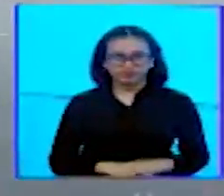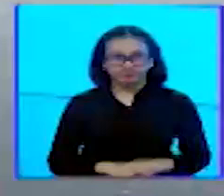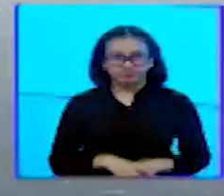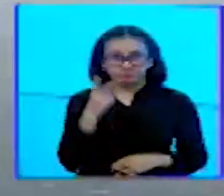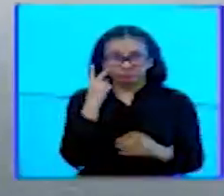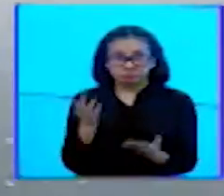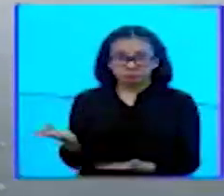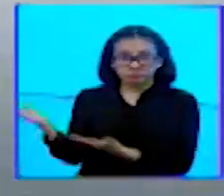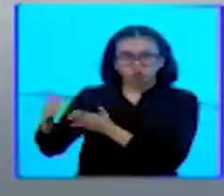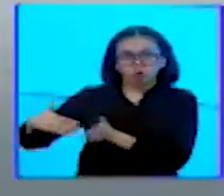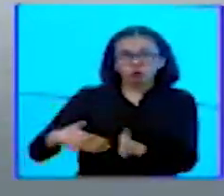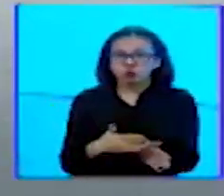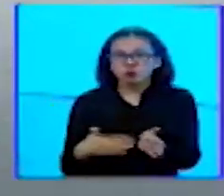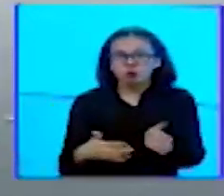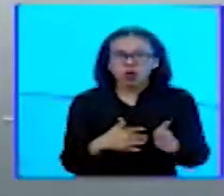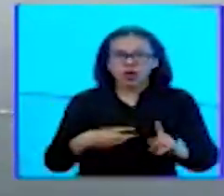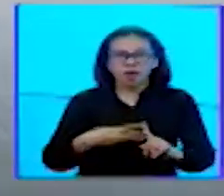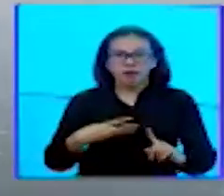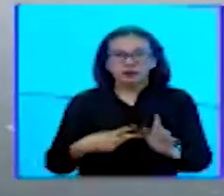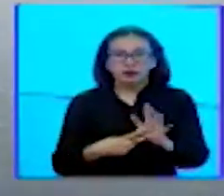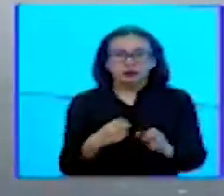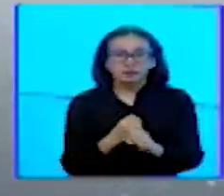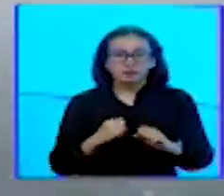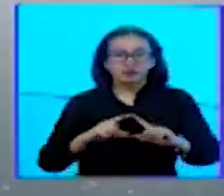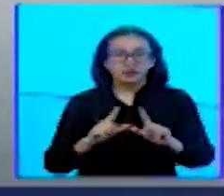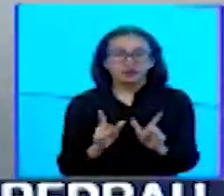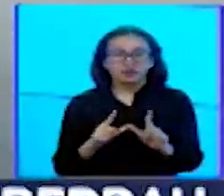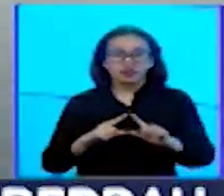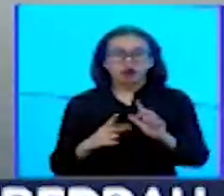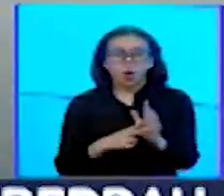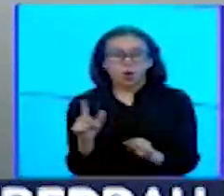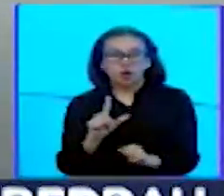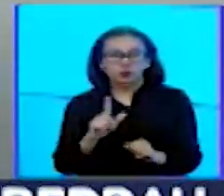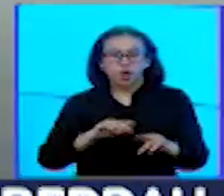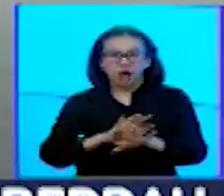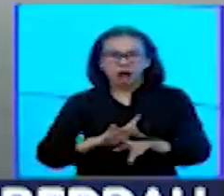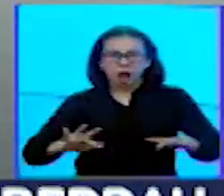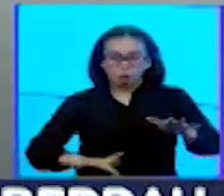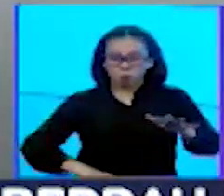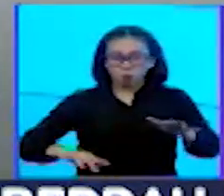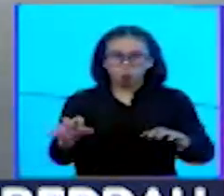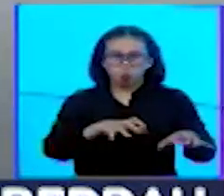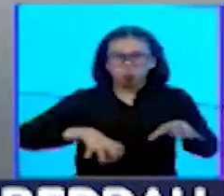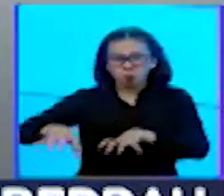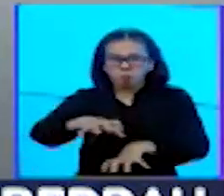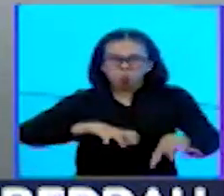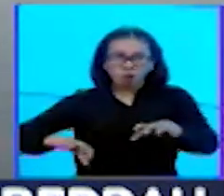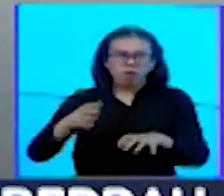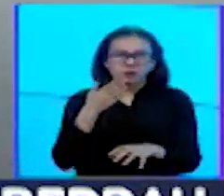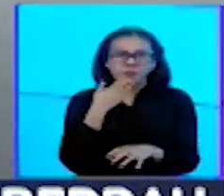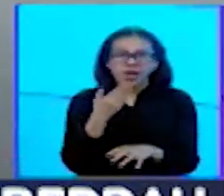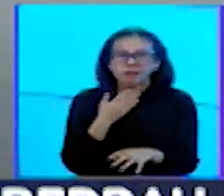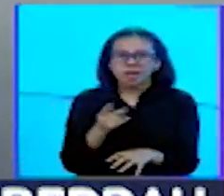Air sungai Bengawan Solo berubah menjadi keruh. Pencemaran akibat limbah alkohol biasa terjadi pada musim kemarau saat debit sungai Bengawan